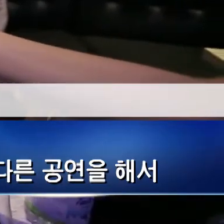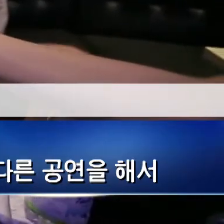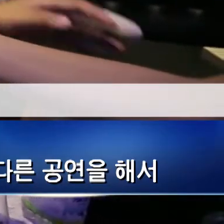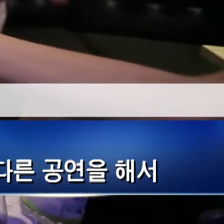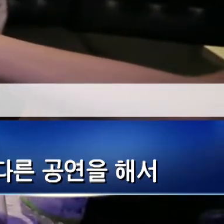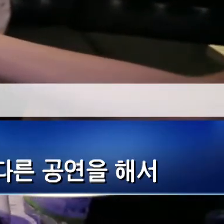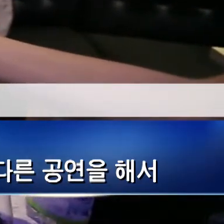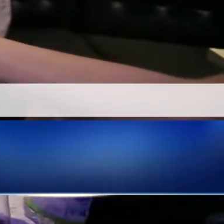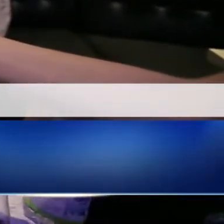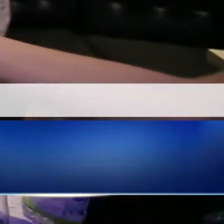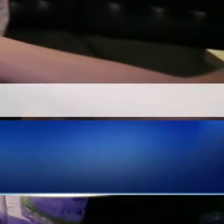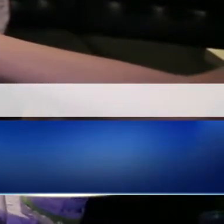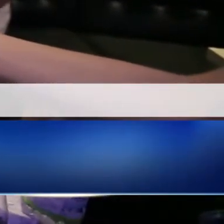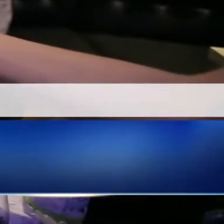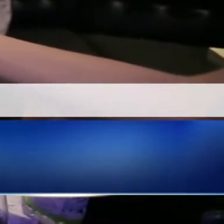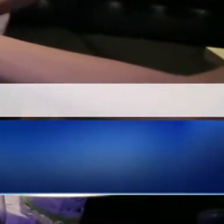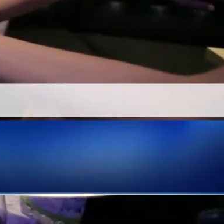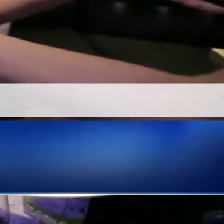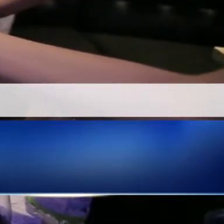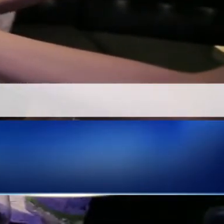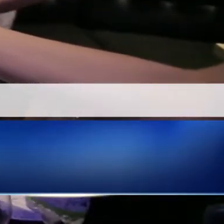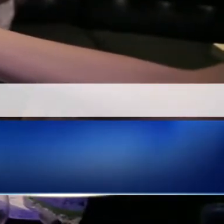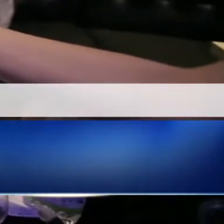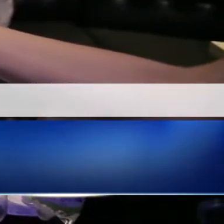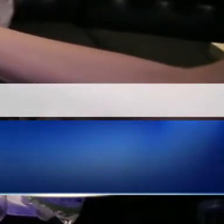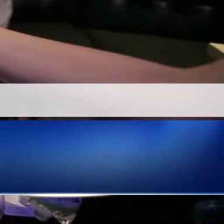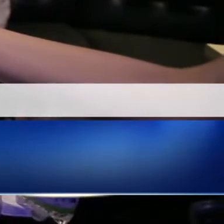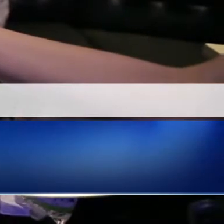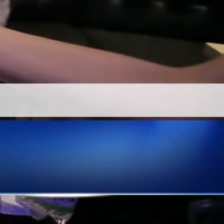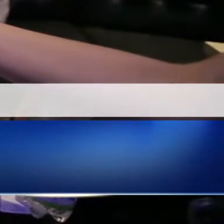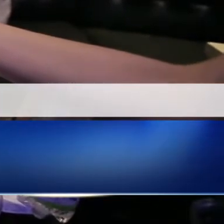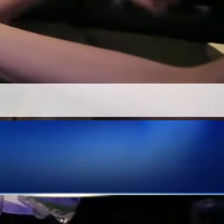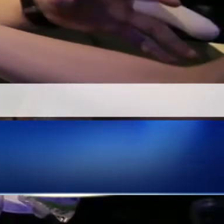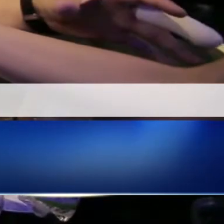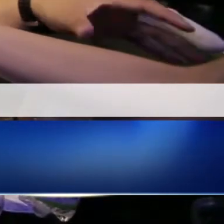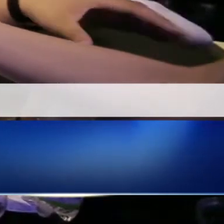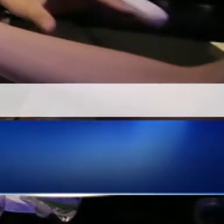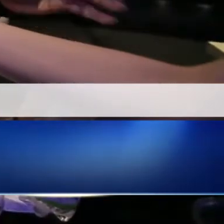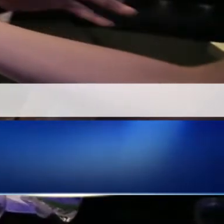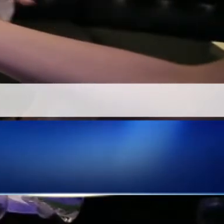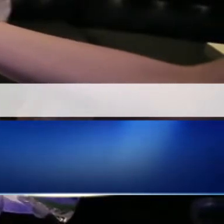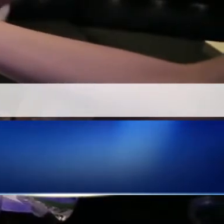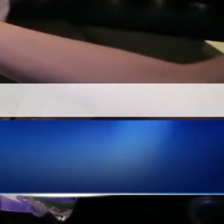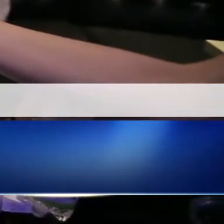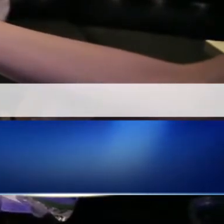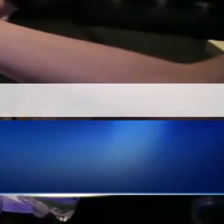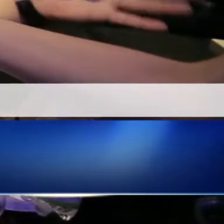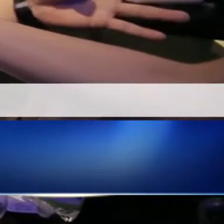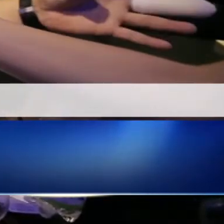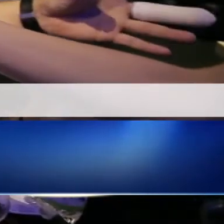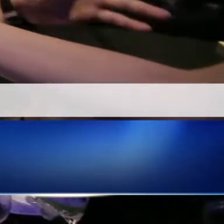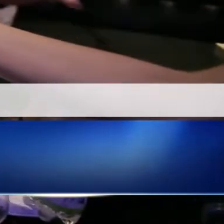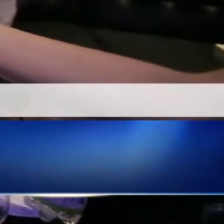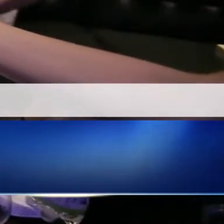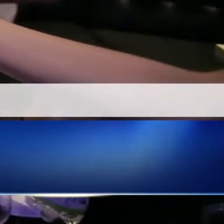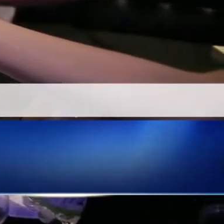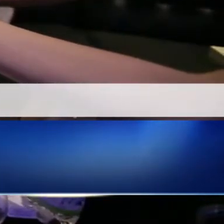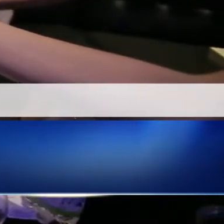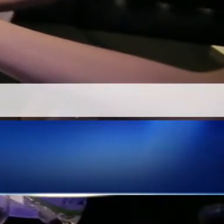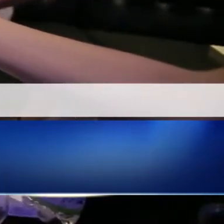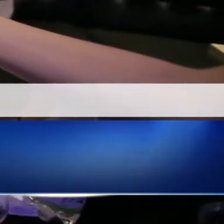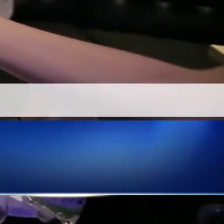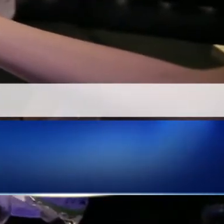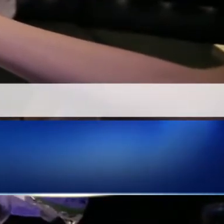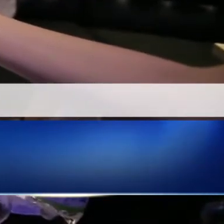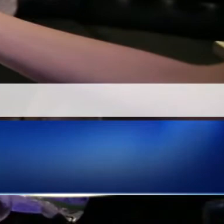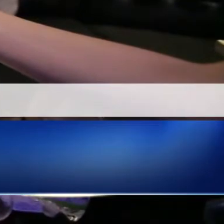하기 때문에 이제 이동하면서 보고 또 다른 스테이션을 있으면 또 이동을 하고 그게 왔다 갔다 하면서 보고 있어요. 그래서 지금